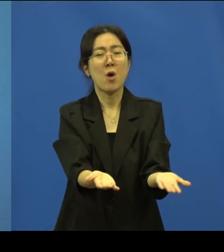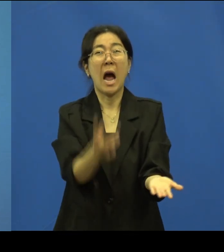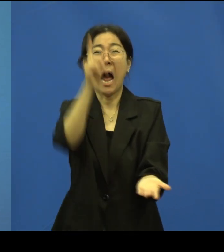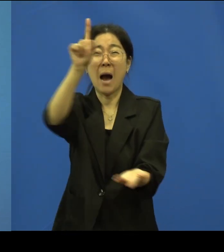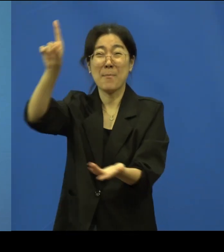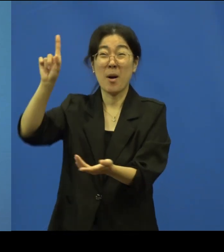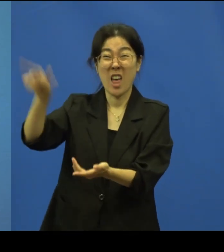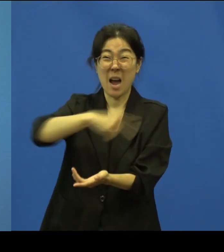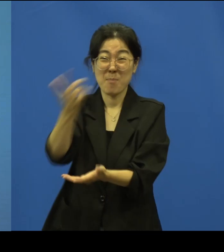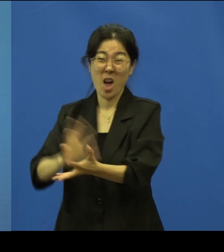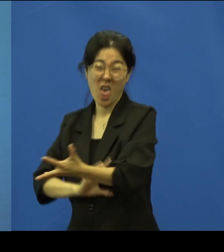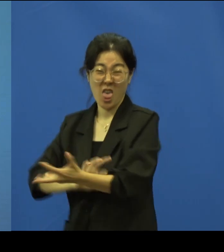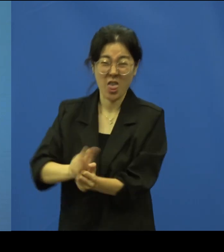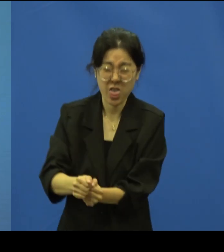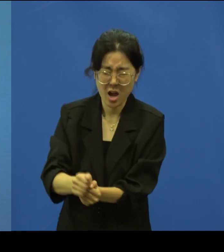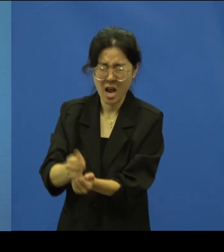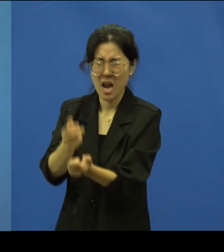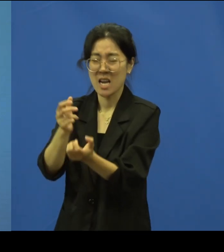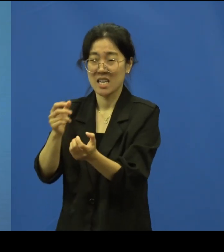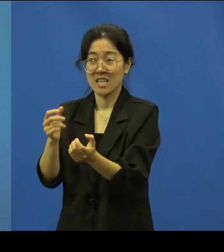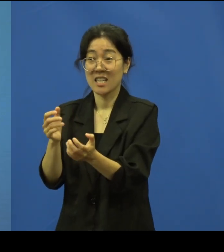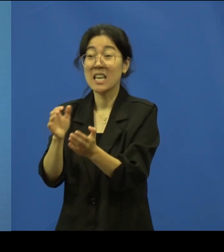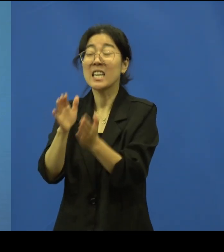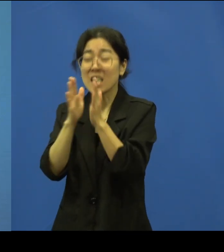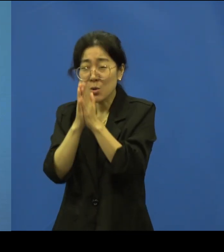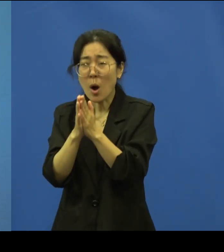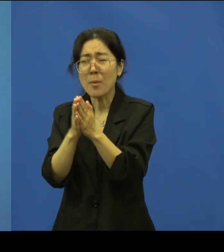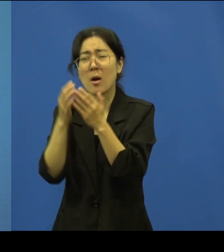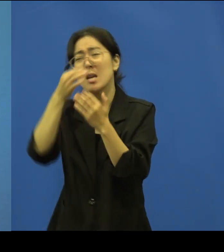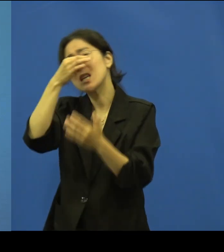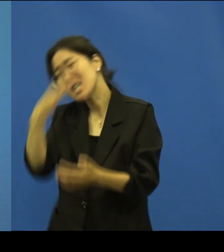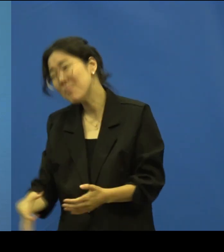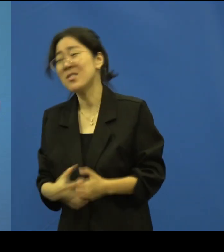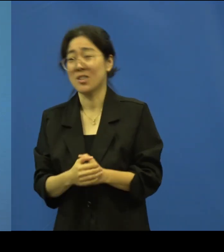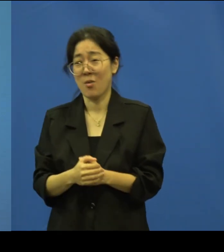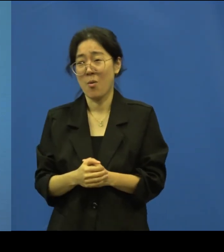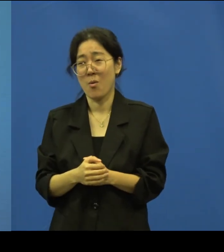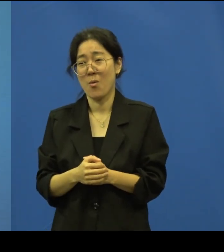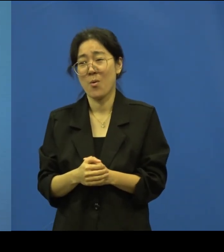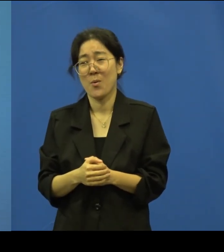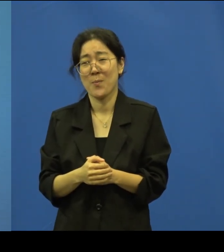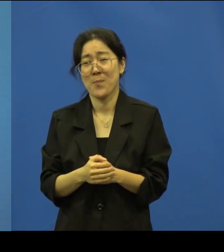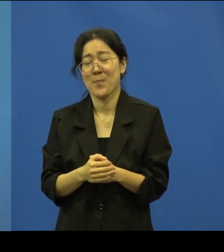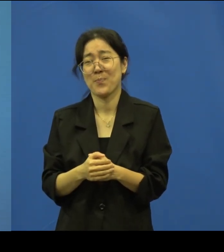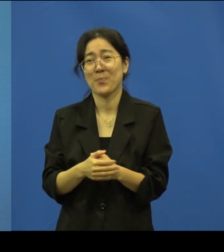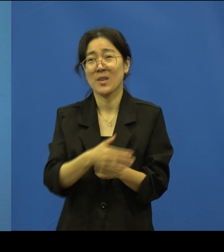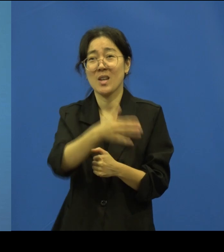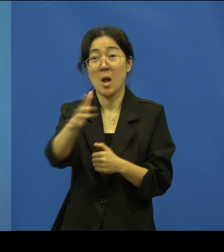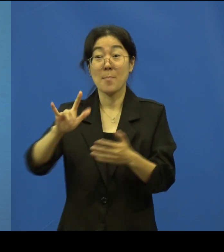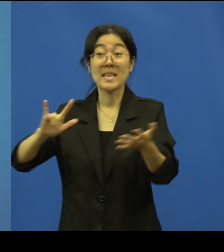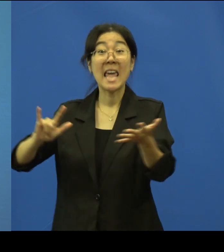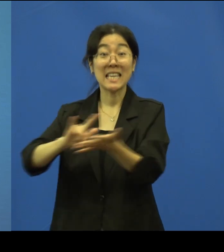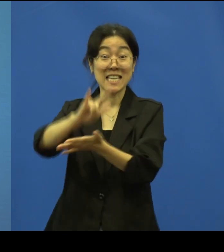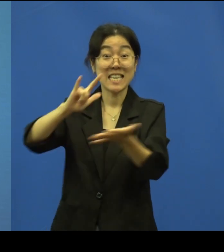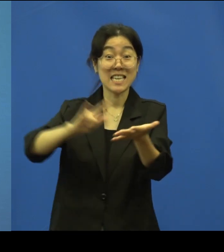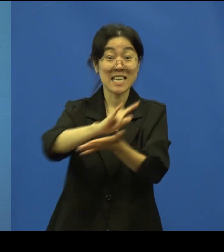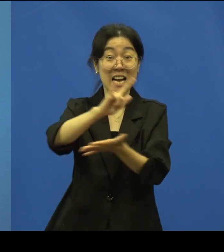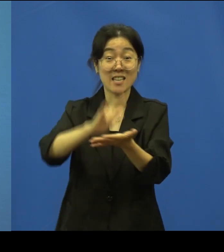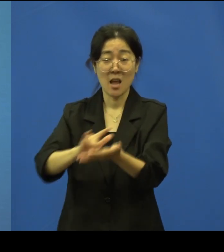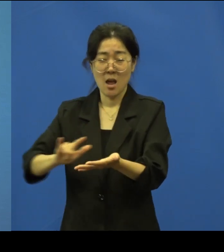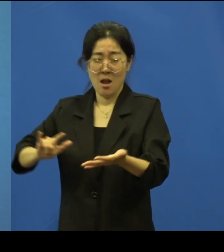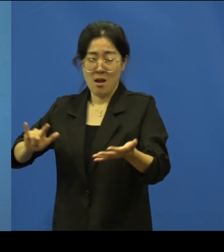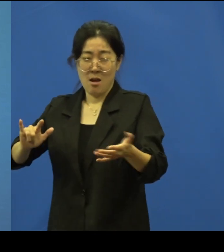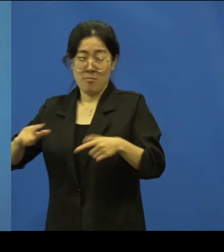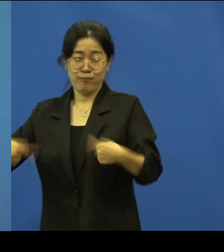그렇잖아요. 모든 엔진을 가동해서 비행기가 쫙 이륙을 하잖아요. 1만 미터 상공에 딱 이르게 되면은 이제 기류를